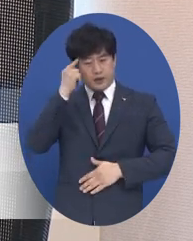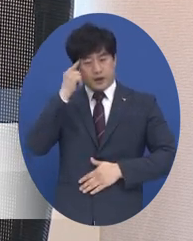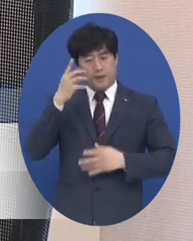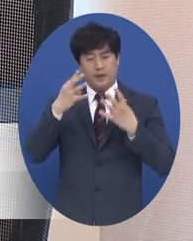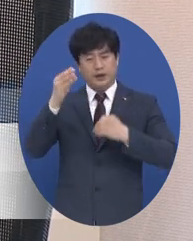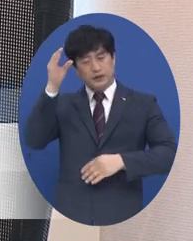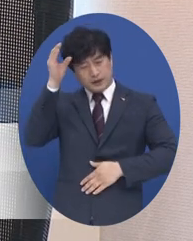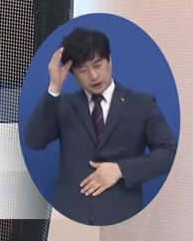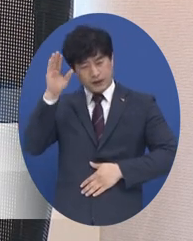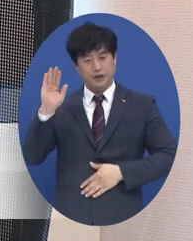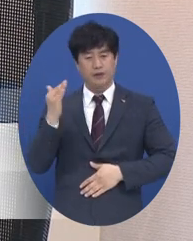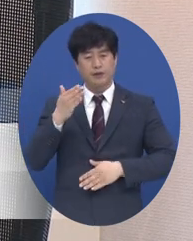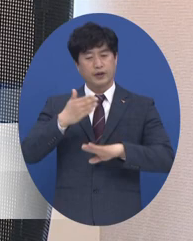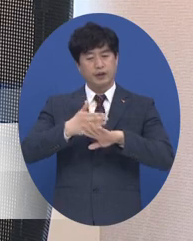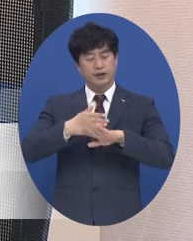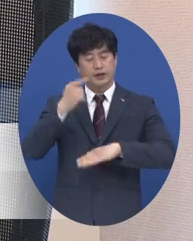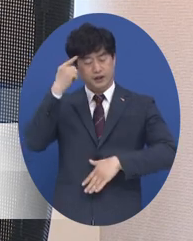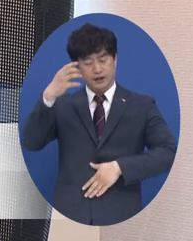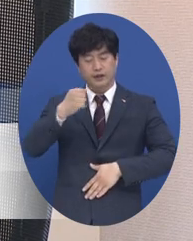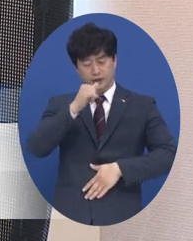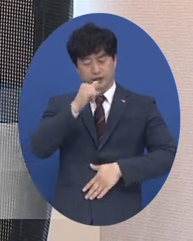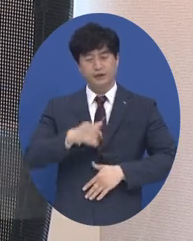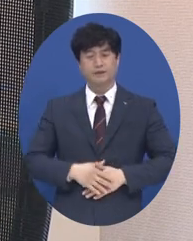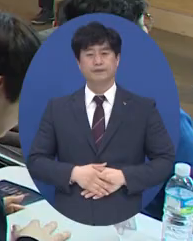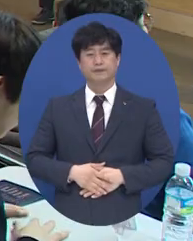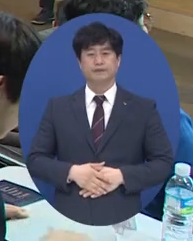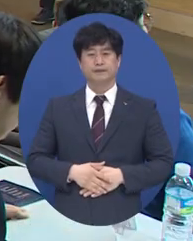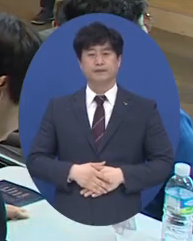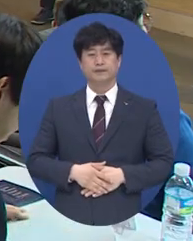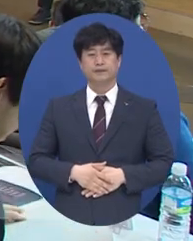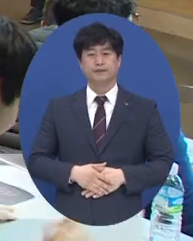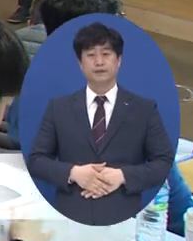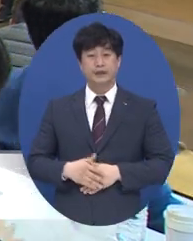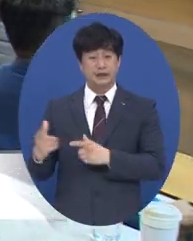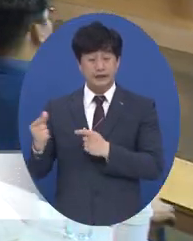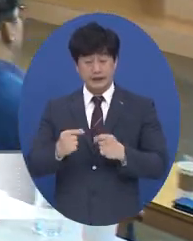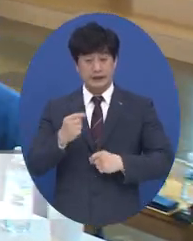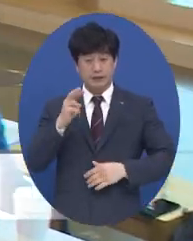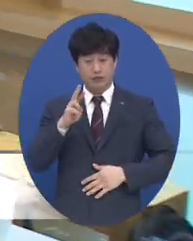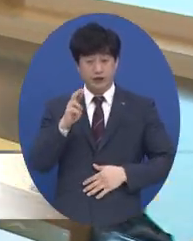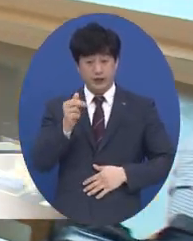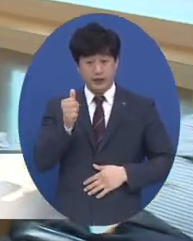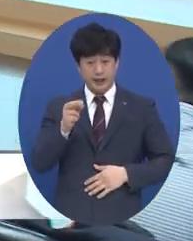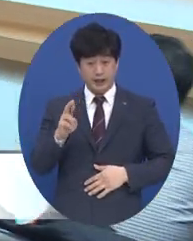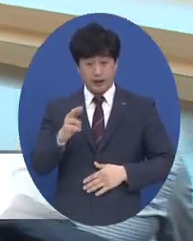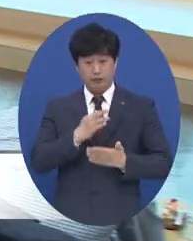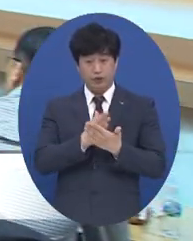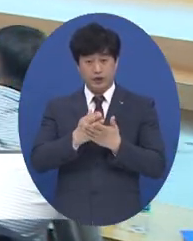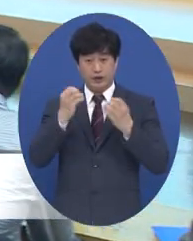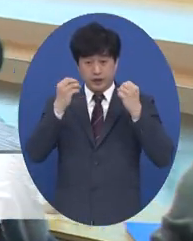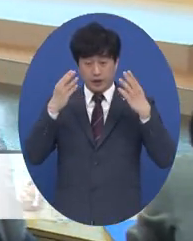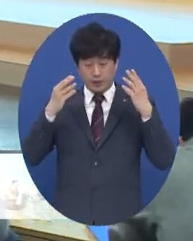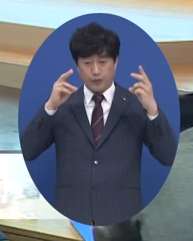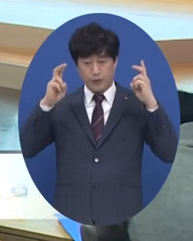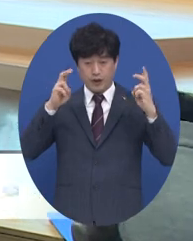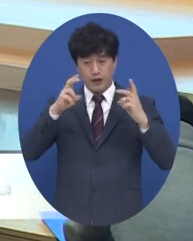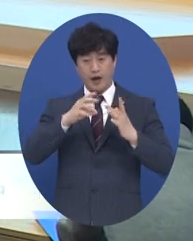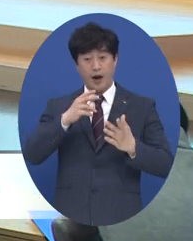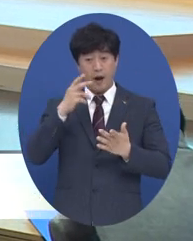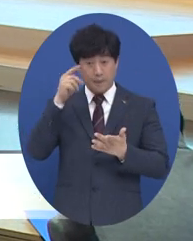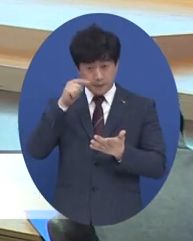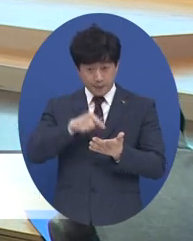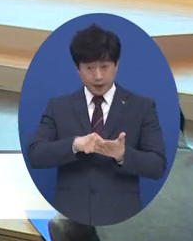생각하고요 많은 기대가 되고요 감사하게 생각하고 있습니다 이렇게 가상현실과 증강현실 분야 신생 유망 기업을 발굴해